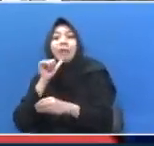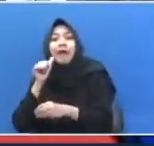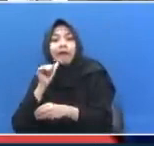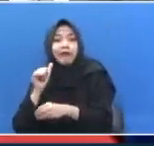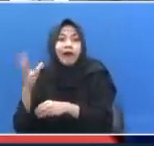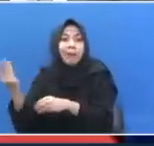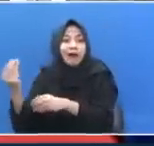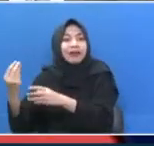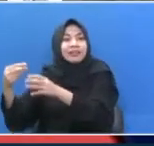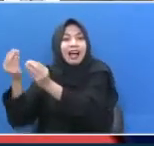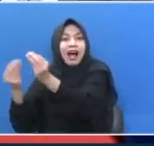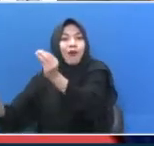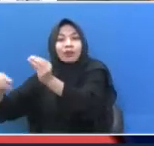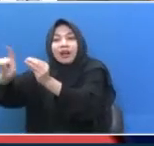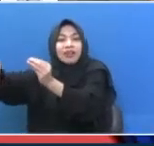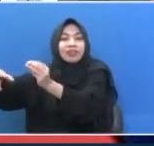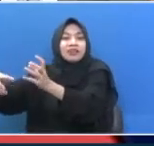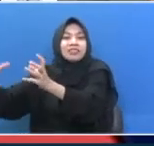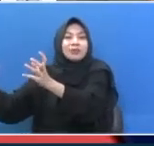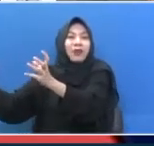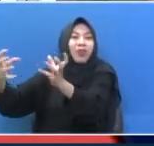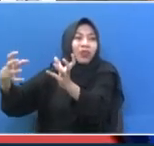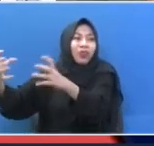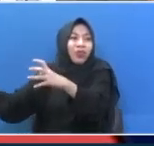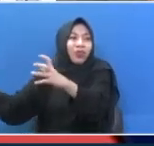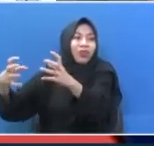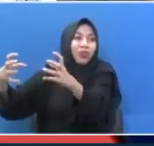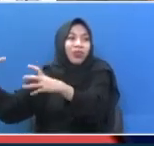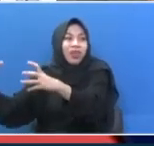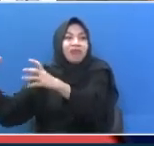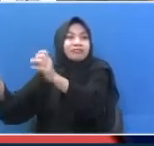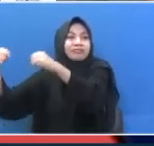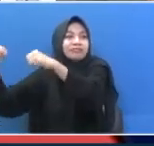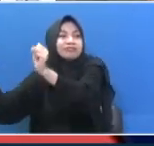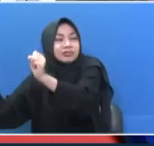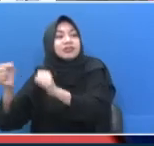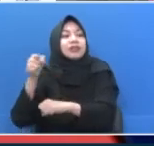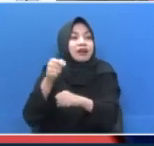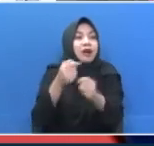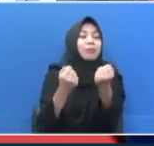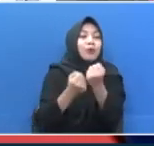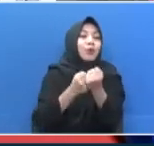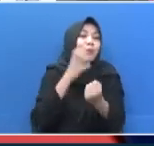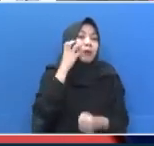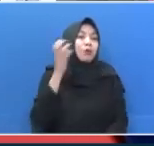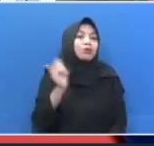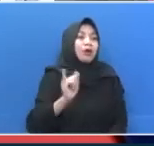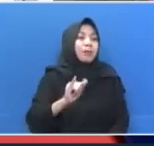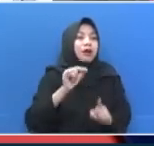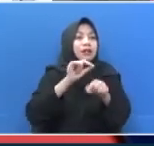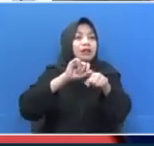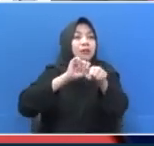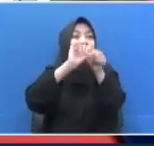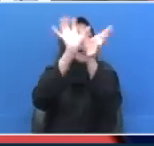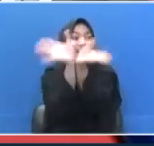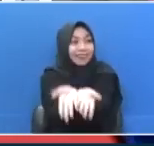lambat sampai seakan-akan tidak ada titik temu begitupun di kubu pendukungnya Prabowo Subianto ketika ada pandan Golkar